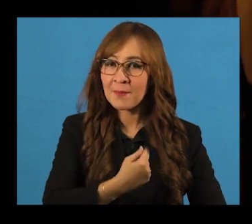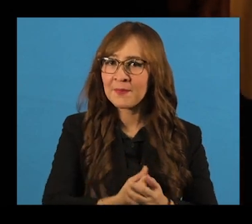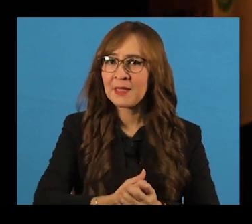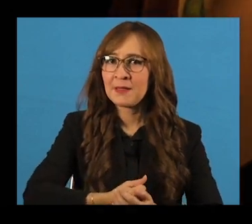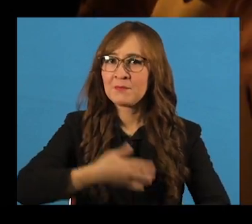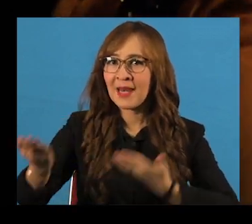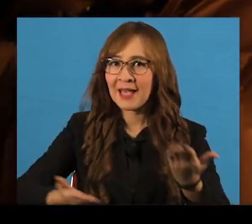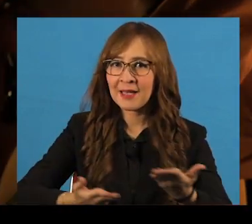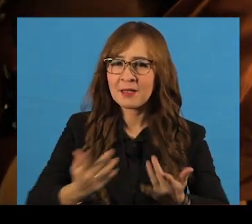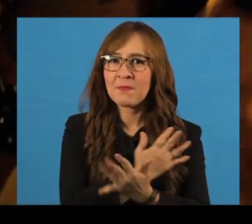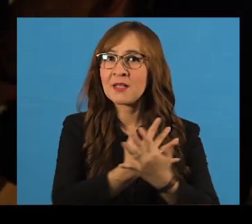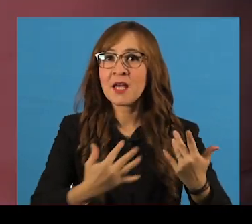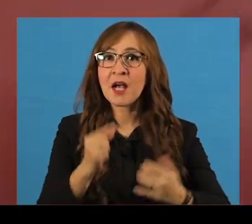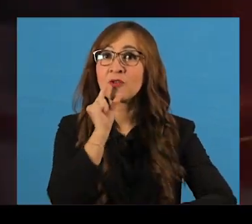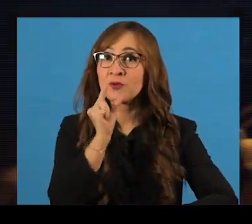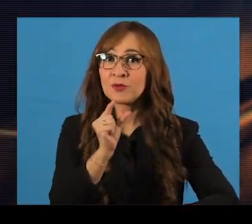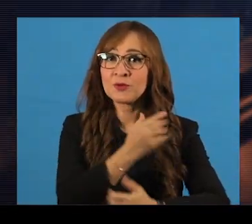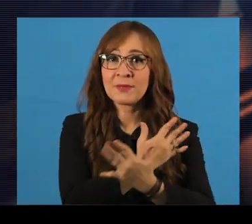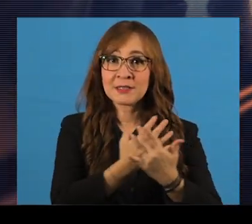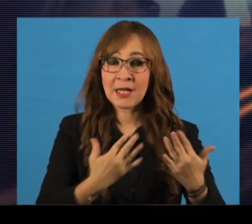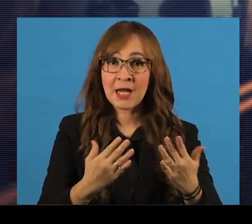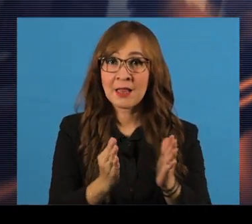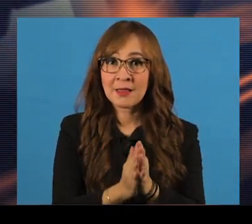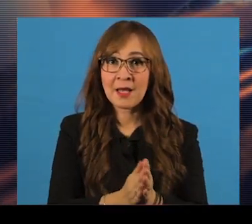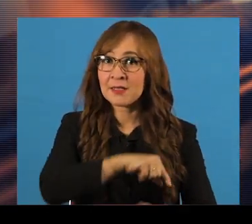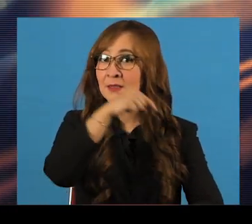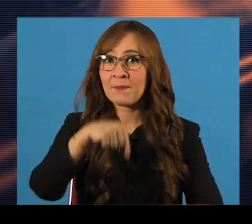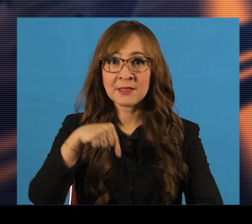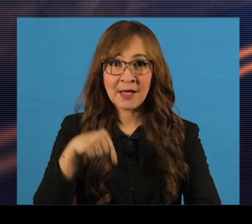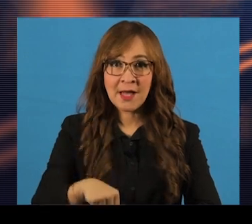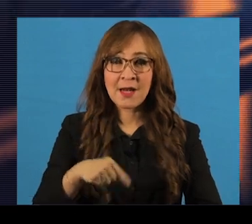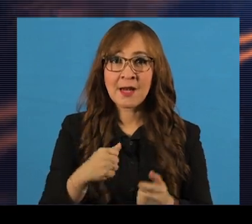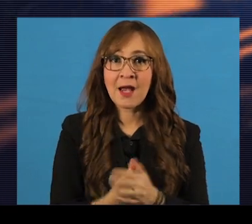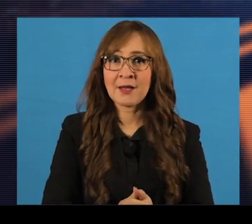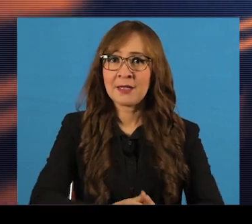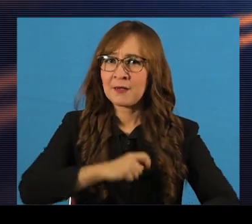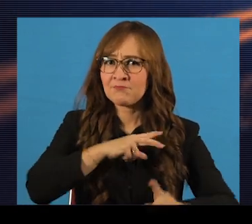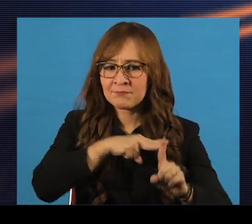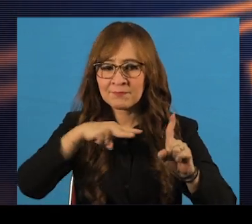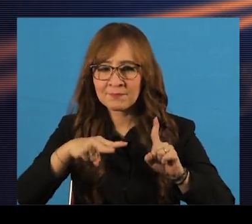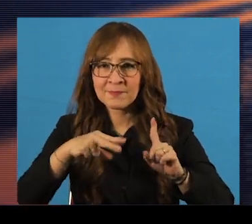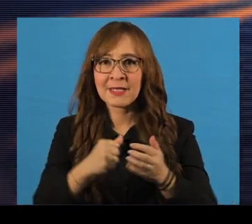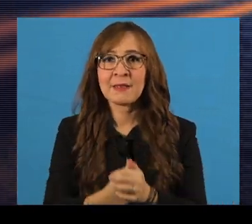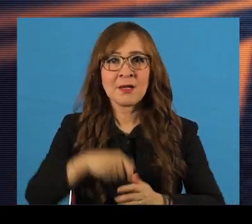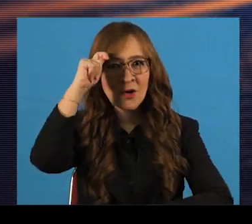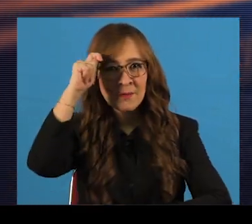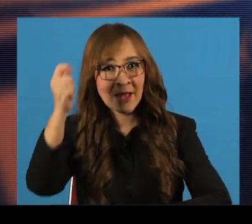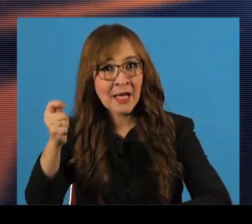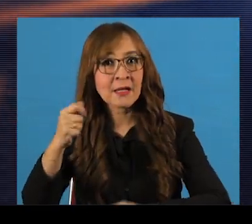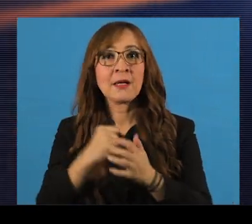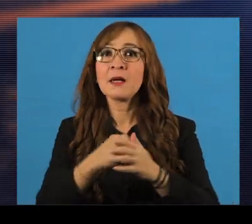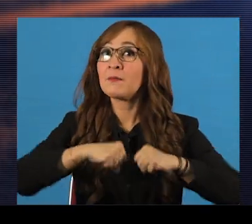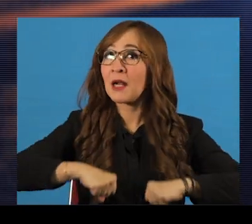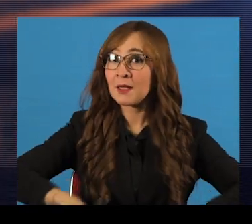kami selama ini mengabdi demi kemanusiaan dan berdiri sampai saat ini dengan etos bernama